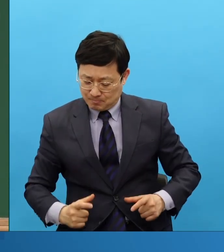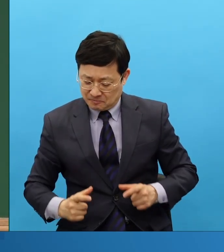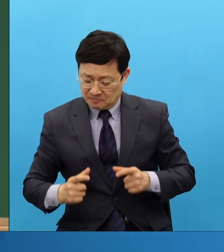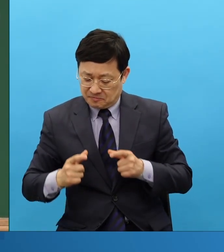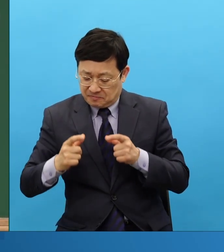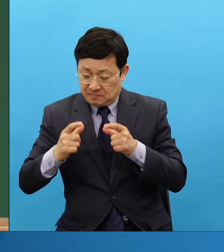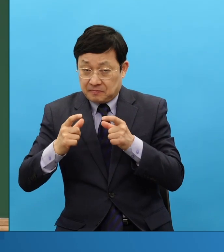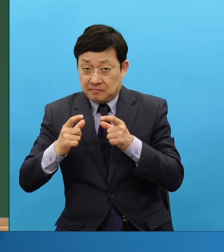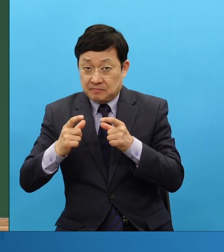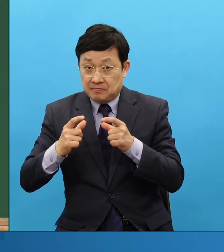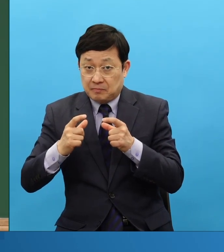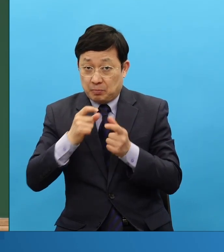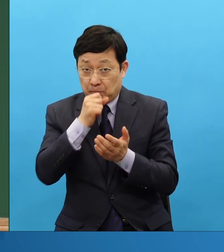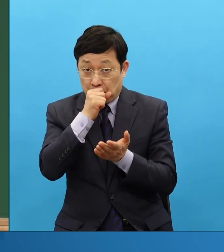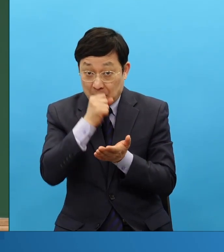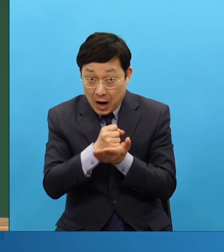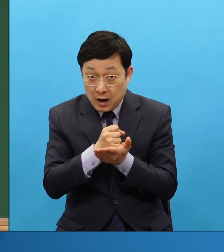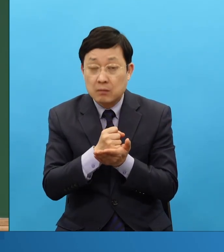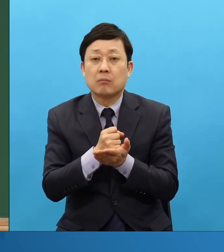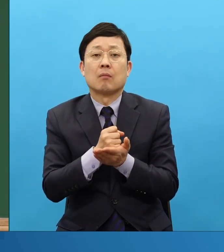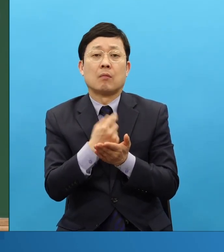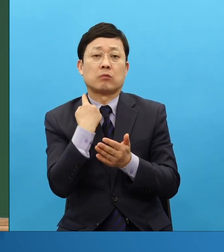꼭 기억하셔야 됩니다. You must remember this.